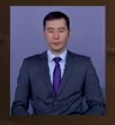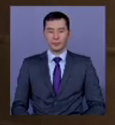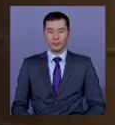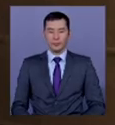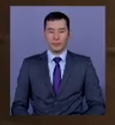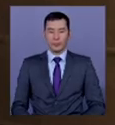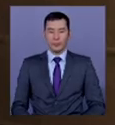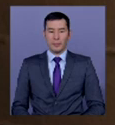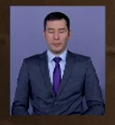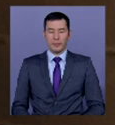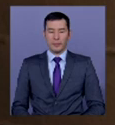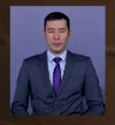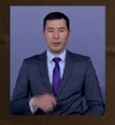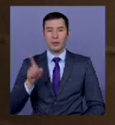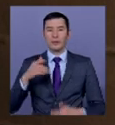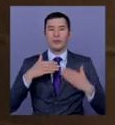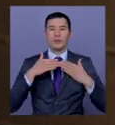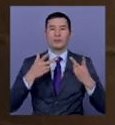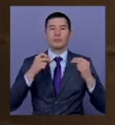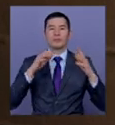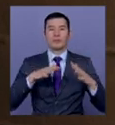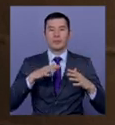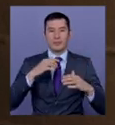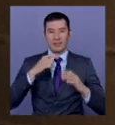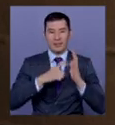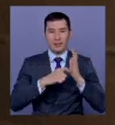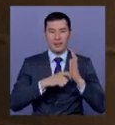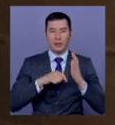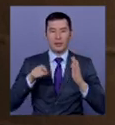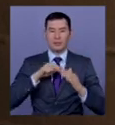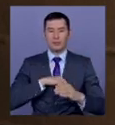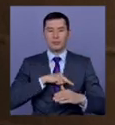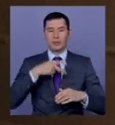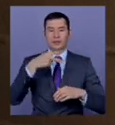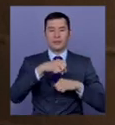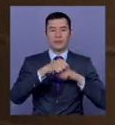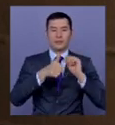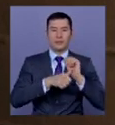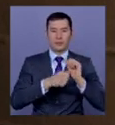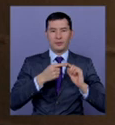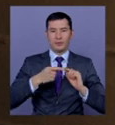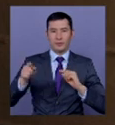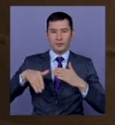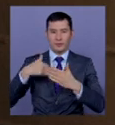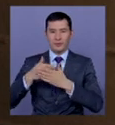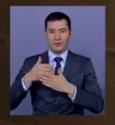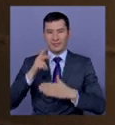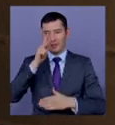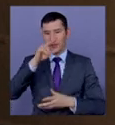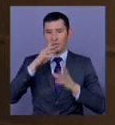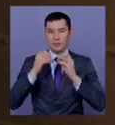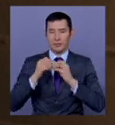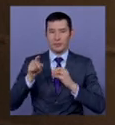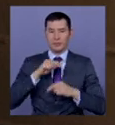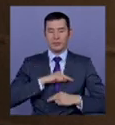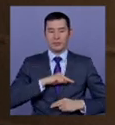журналистика мамандығы бойынша тәмамдаған. Информ бюро .kz порталында 2016 жылдан бастап жұмыс істеген. Марқұмның Алматыда жұмыс